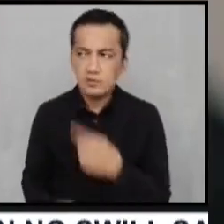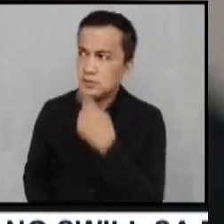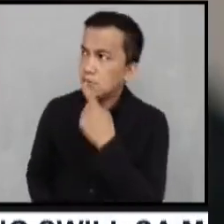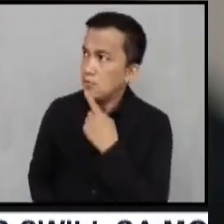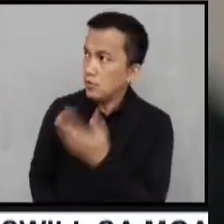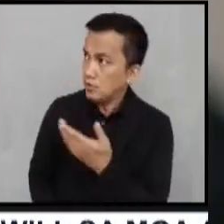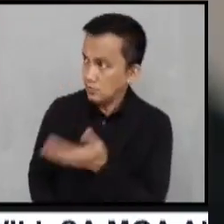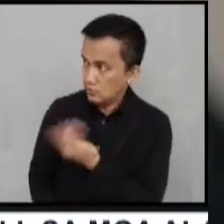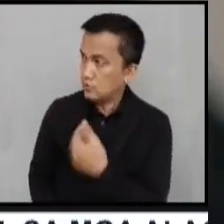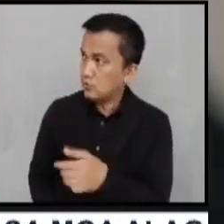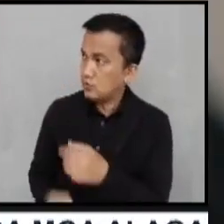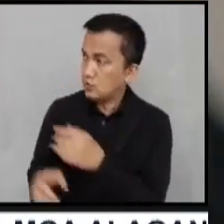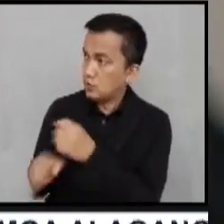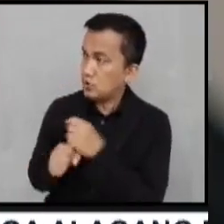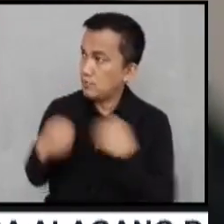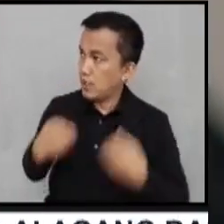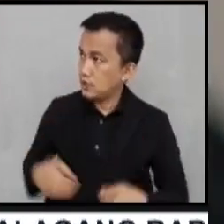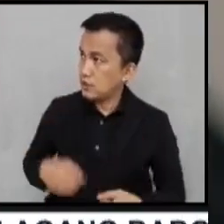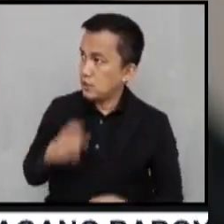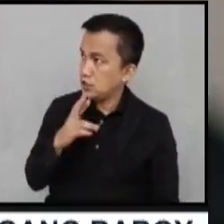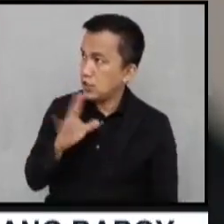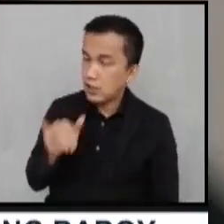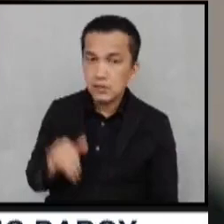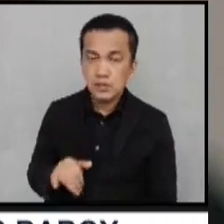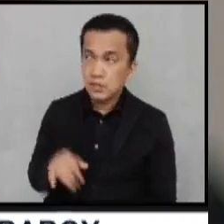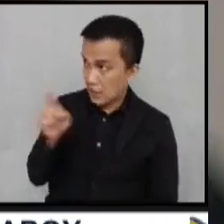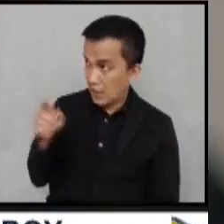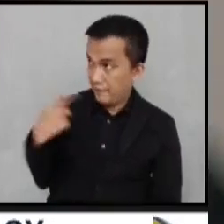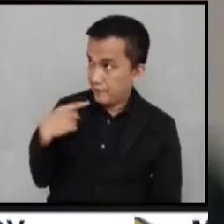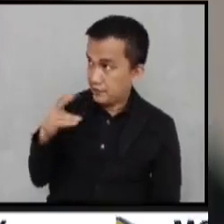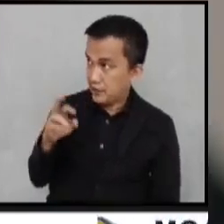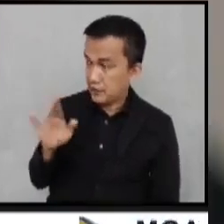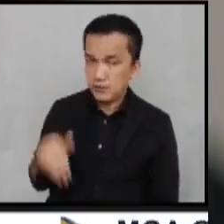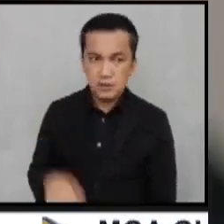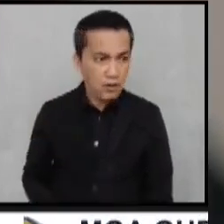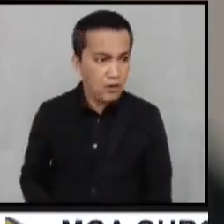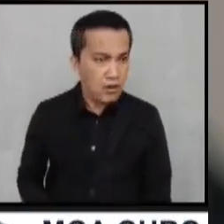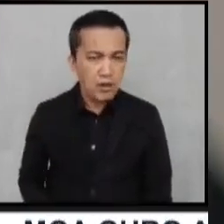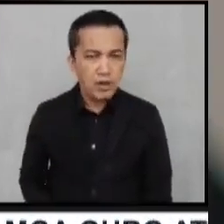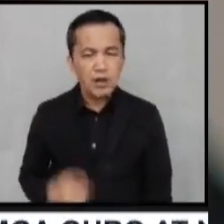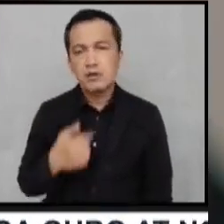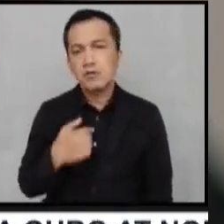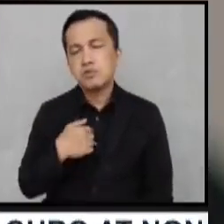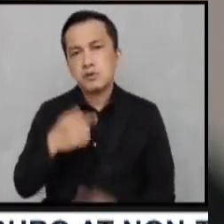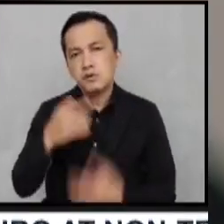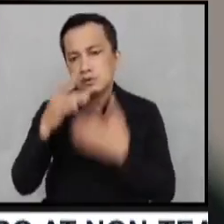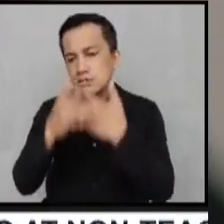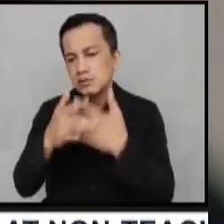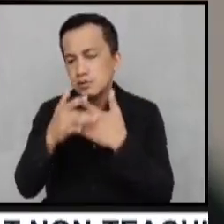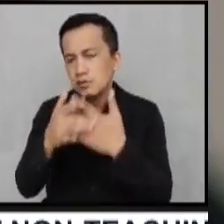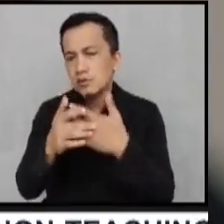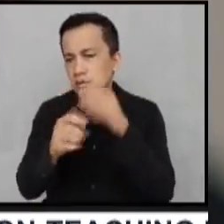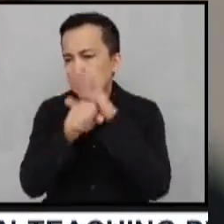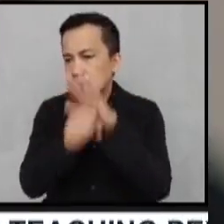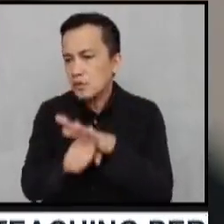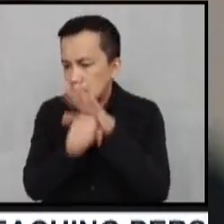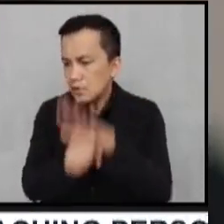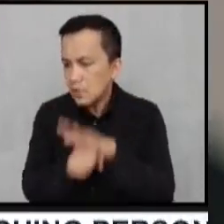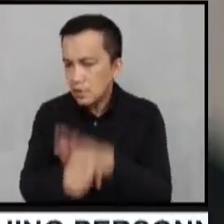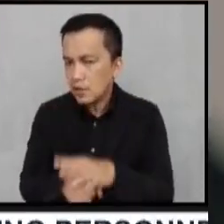kukunin namin yung bangkay ni Cherry. Diyan ba si Cherry? Ganun. Sobrang trauma talaga, tsaka stress, tsaka na-depress din